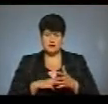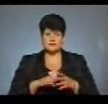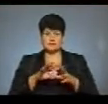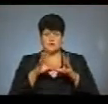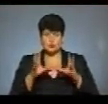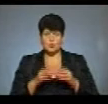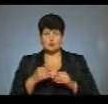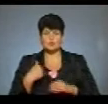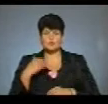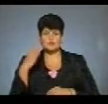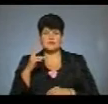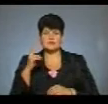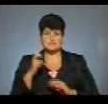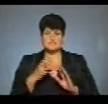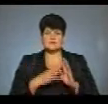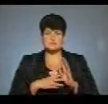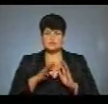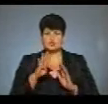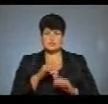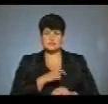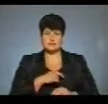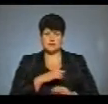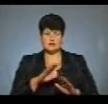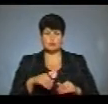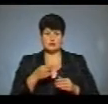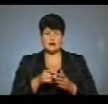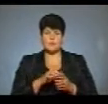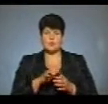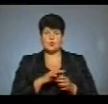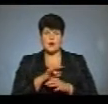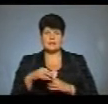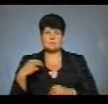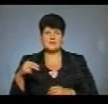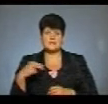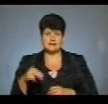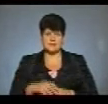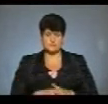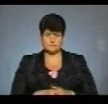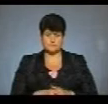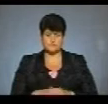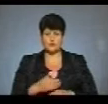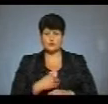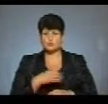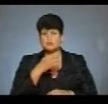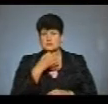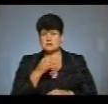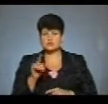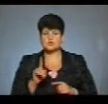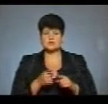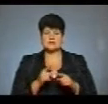цілому проголосували 284 депутати. Подав проєкт закону президент. Хочемо сказати, що